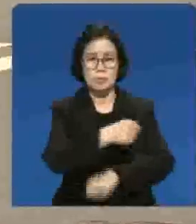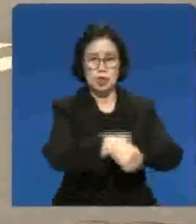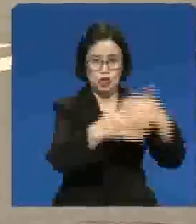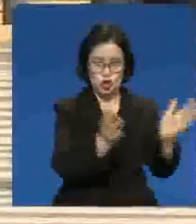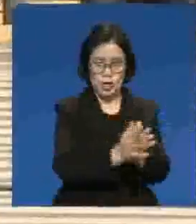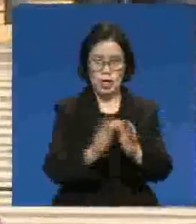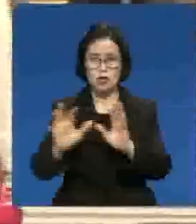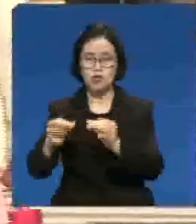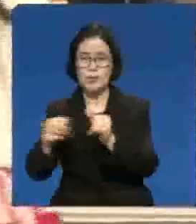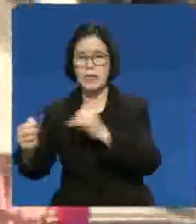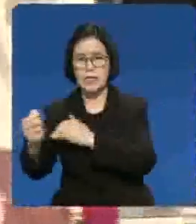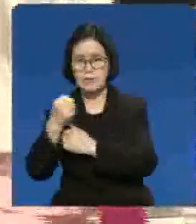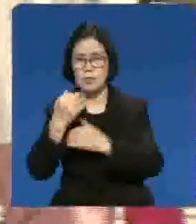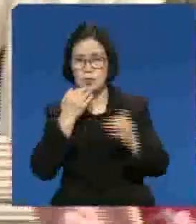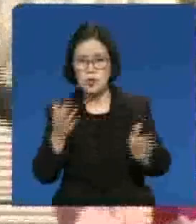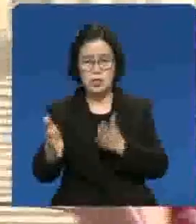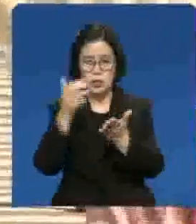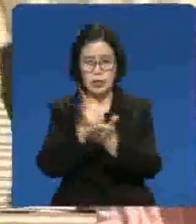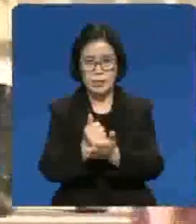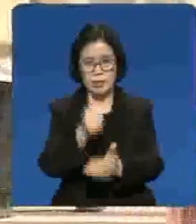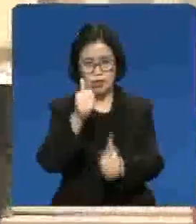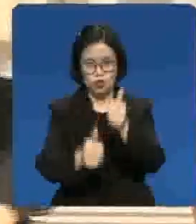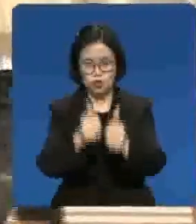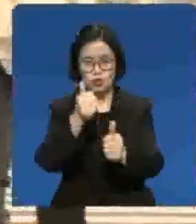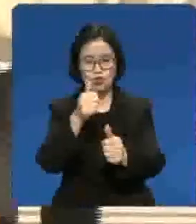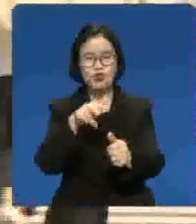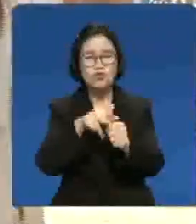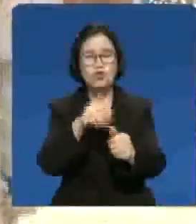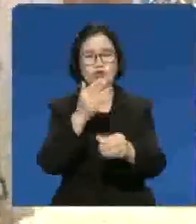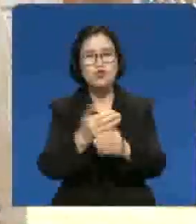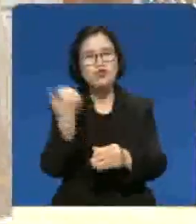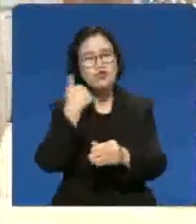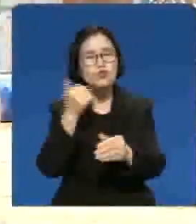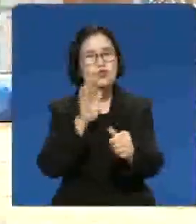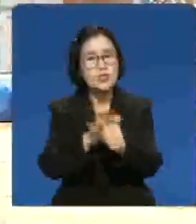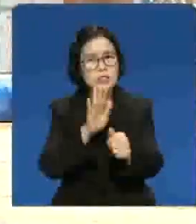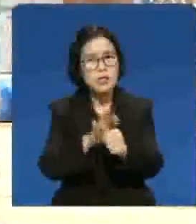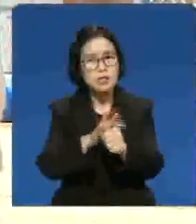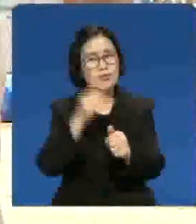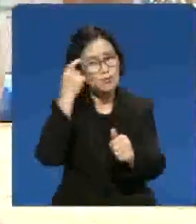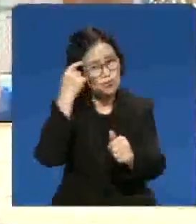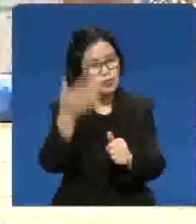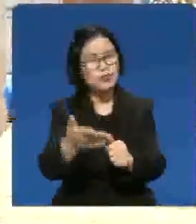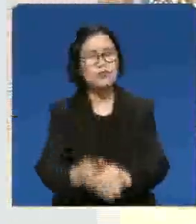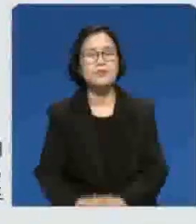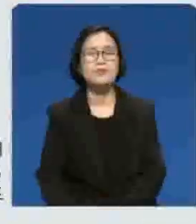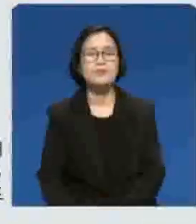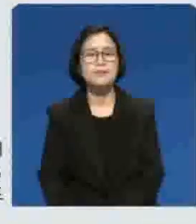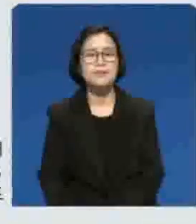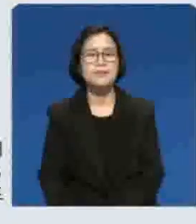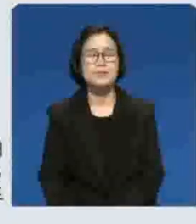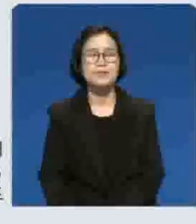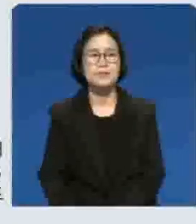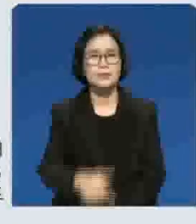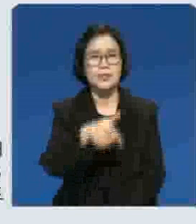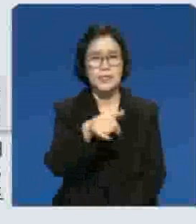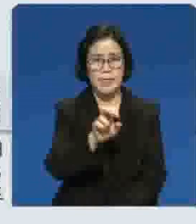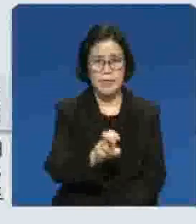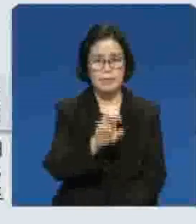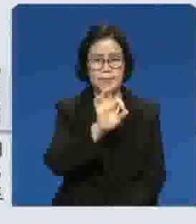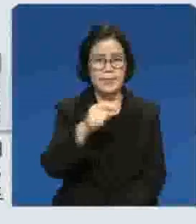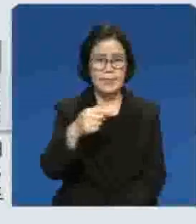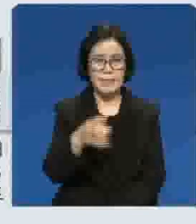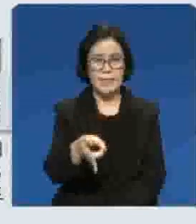더불어민주당과 국민의힘 경기도지사 경선 후보 중 누구를 가장 지지하는지 물었습니다. 김은혜 국민의힘